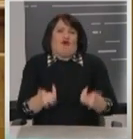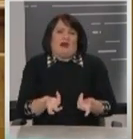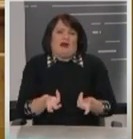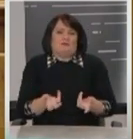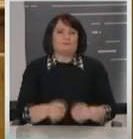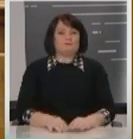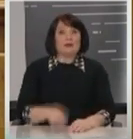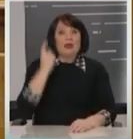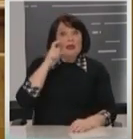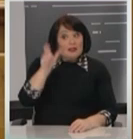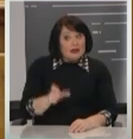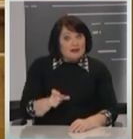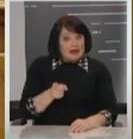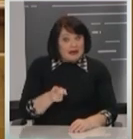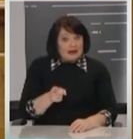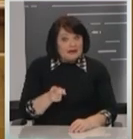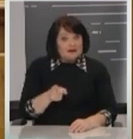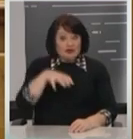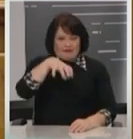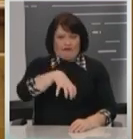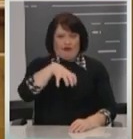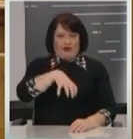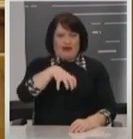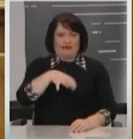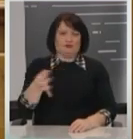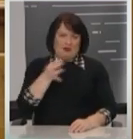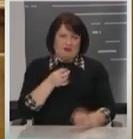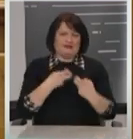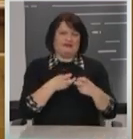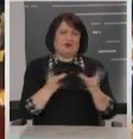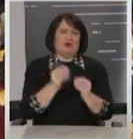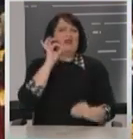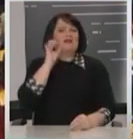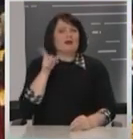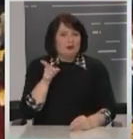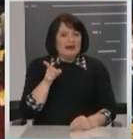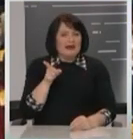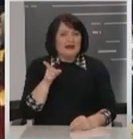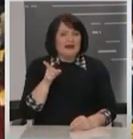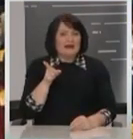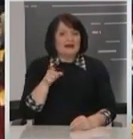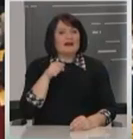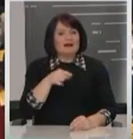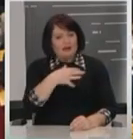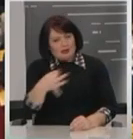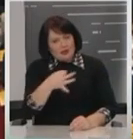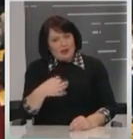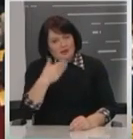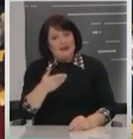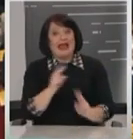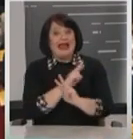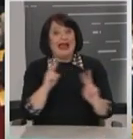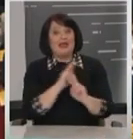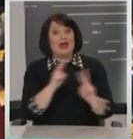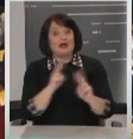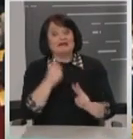όμως ότι αυτός ο φορέας στον οποίο αναφερθήκατε είναι αυτός ο οποίος θα στελεχωθεί μετά την εκαθάριση